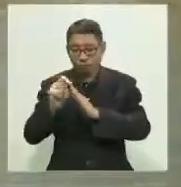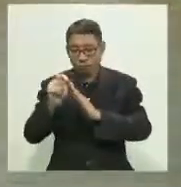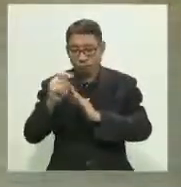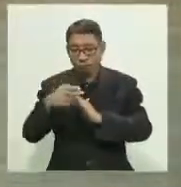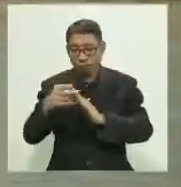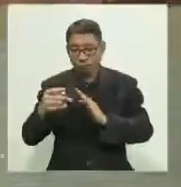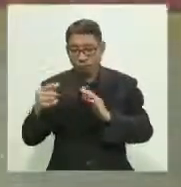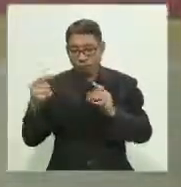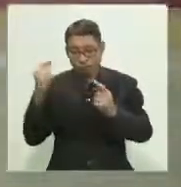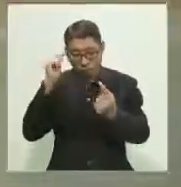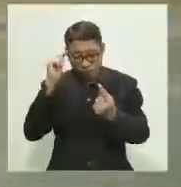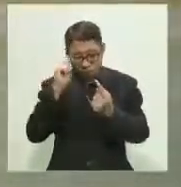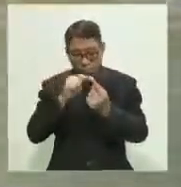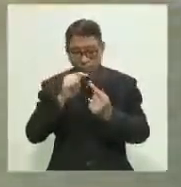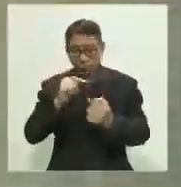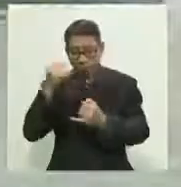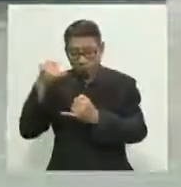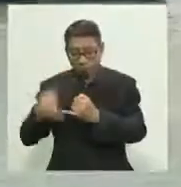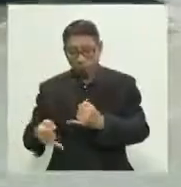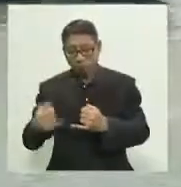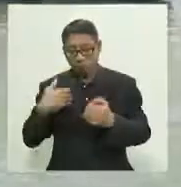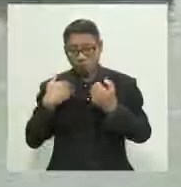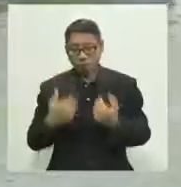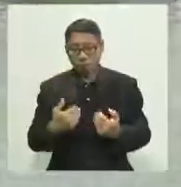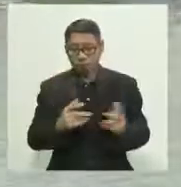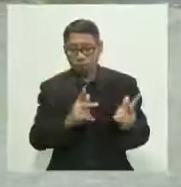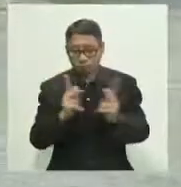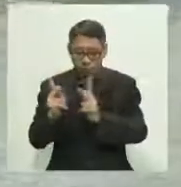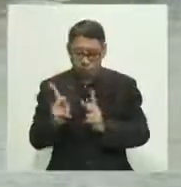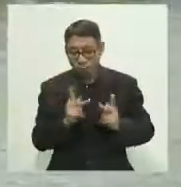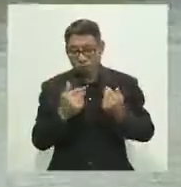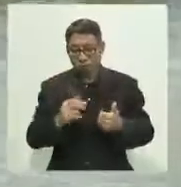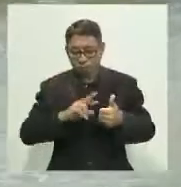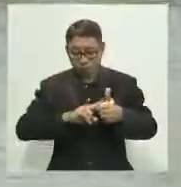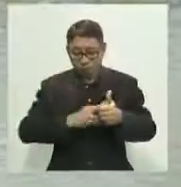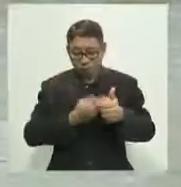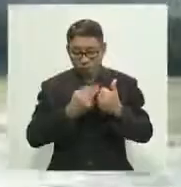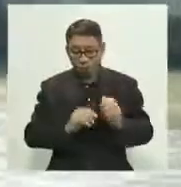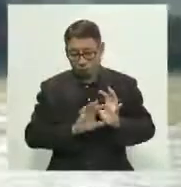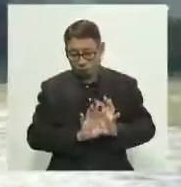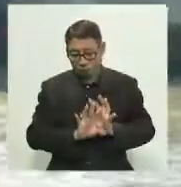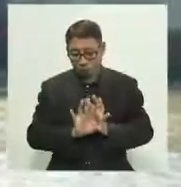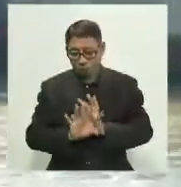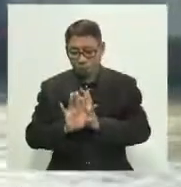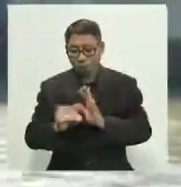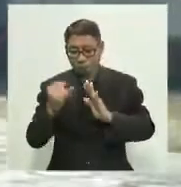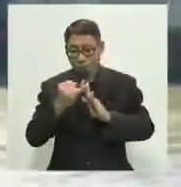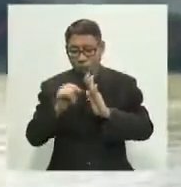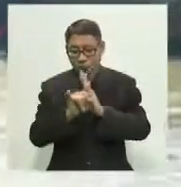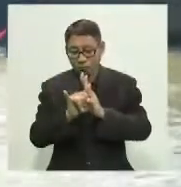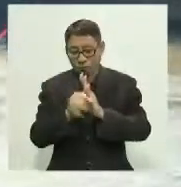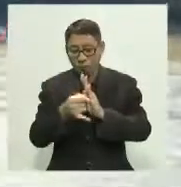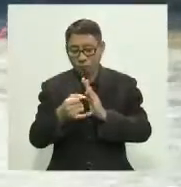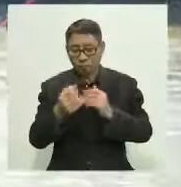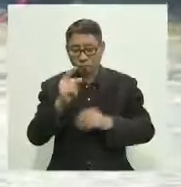านีซึ่งเป็นจุดหมายต่อไปครับ ทั้งนี้กิจกรรมดังกล่าวนะคะได้เริ่มยาตราทัพออกจากจังหวัดจันท